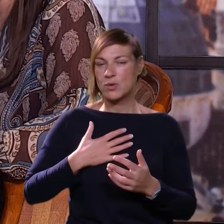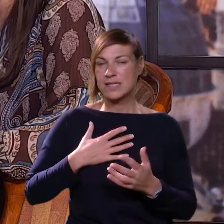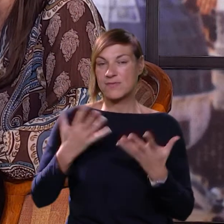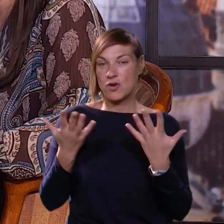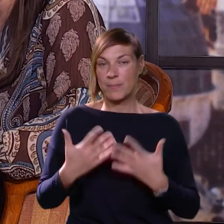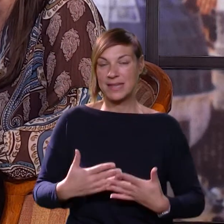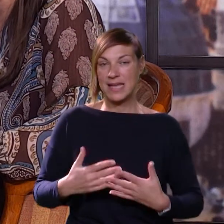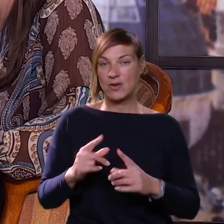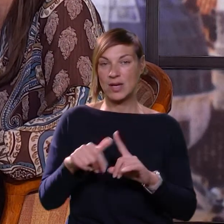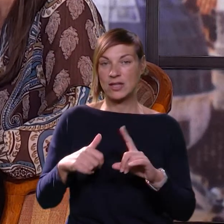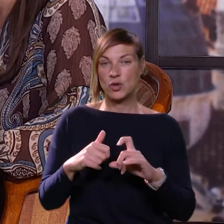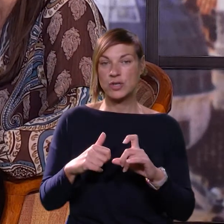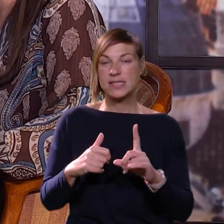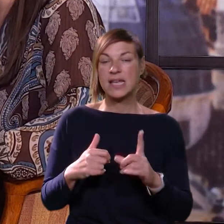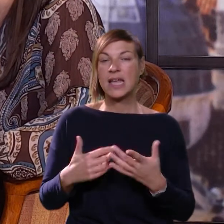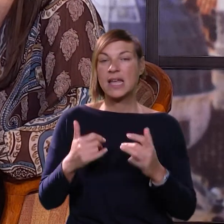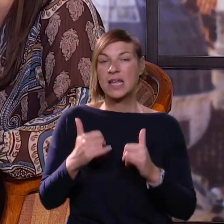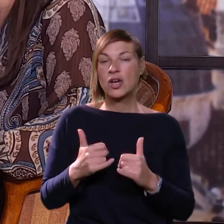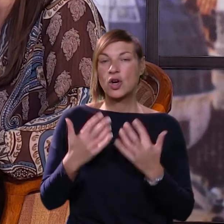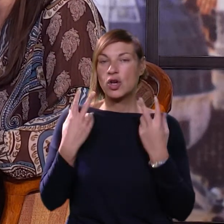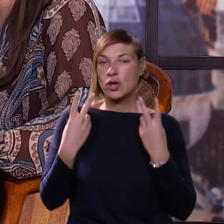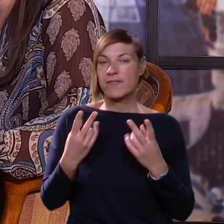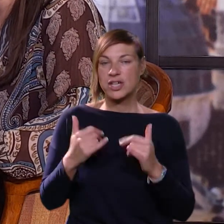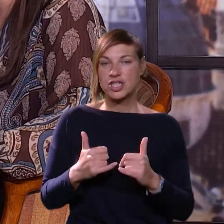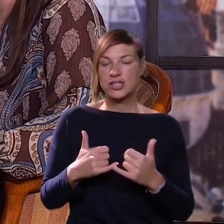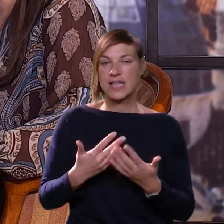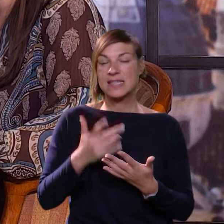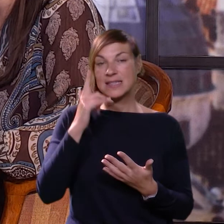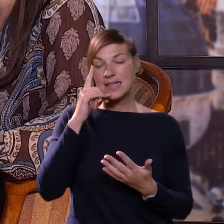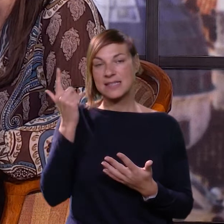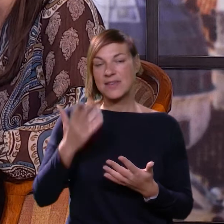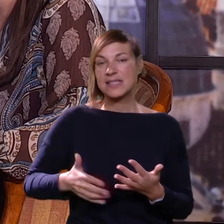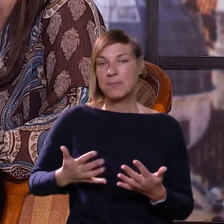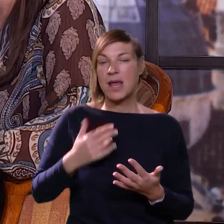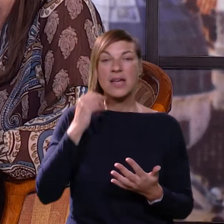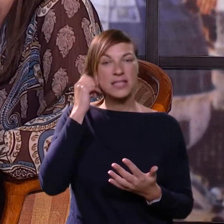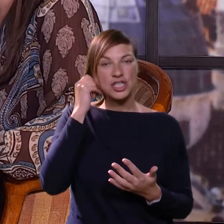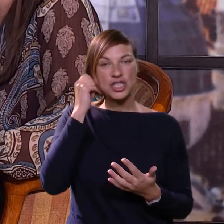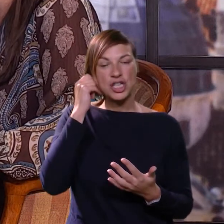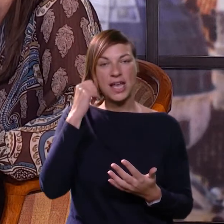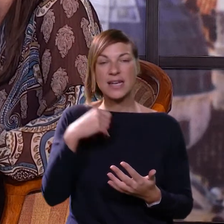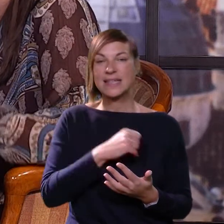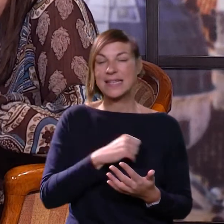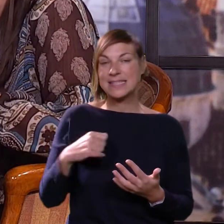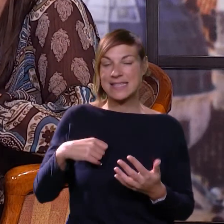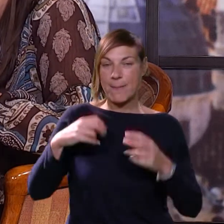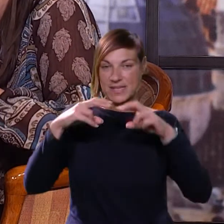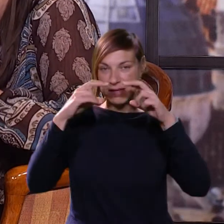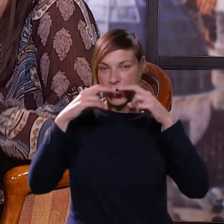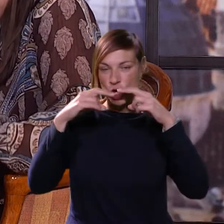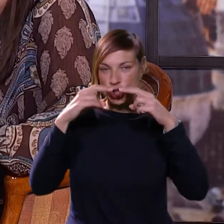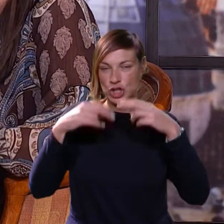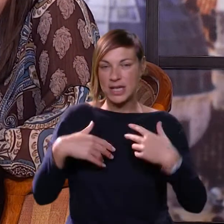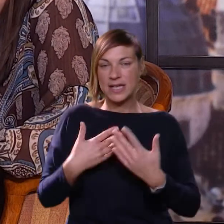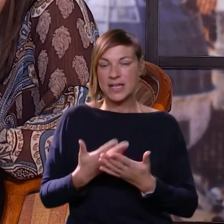svome tijelu, na dojci. Koliko je danas bitno možda i ta svijest mladih žena da same